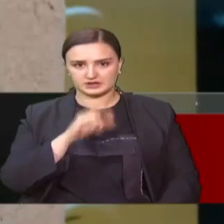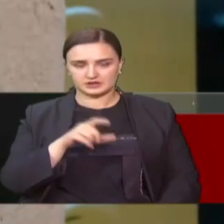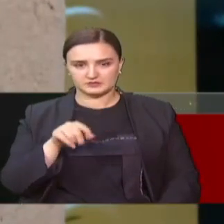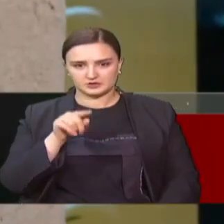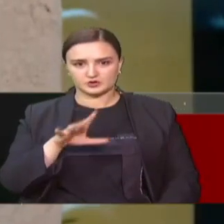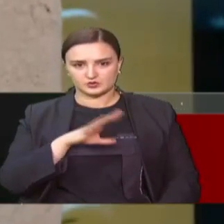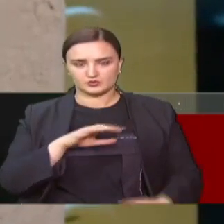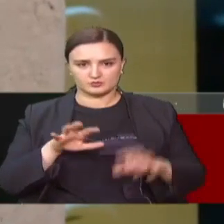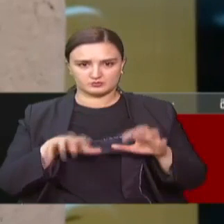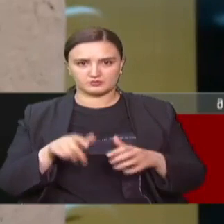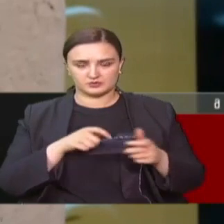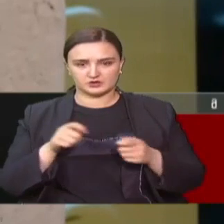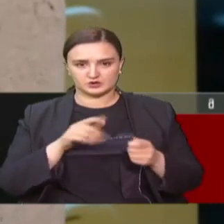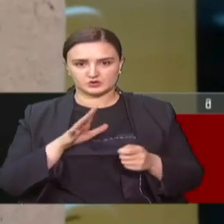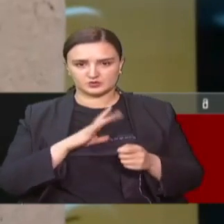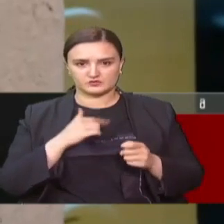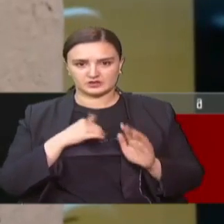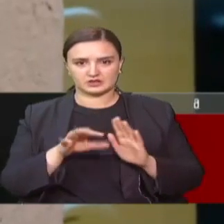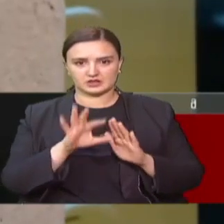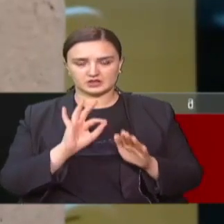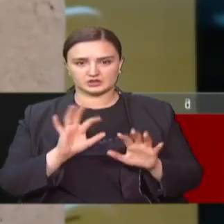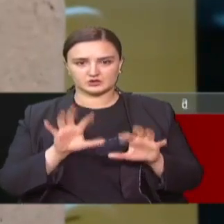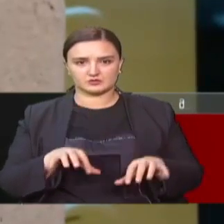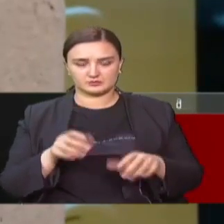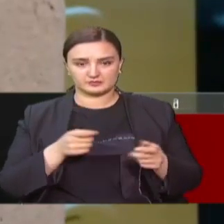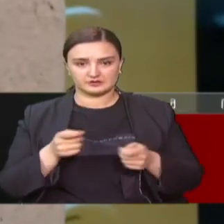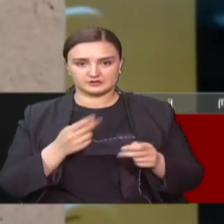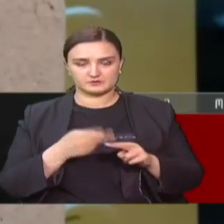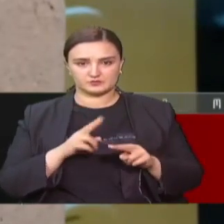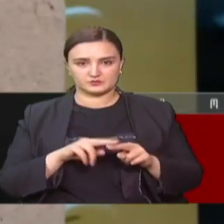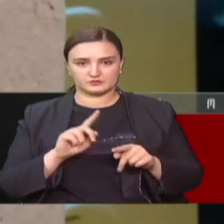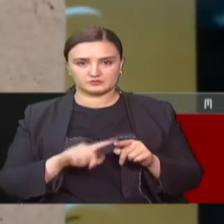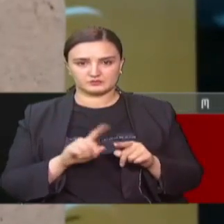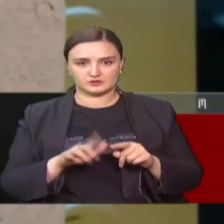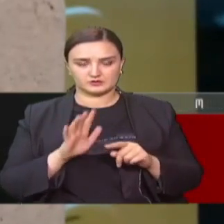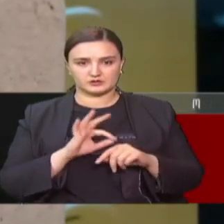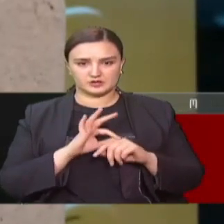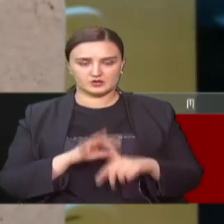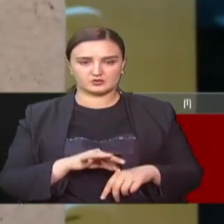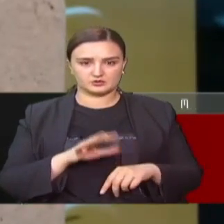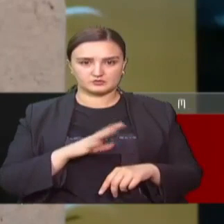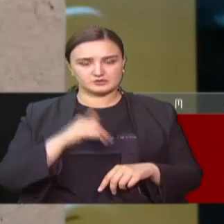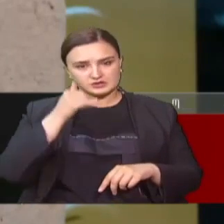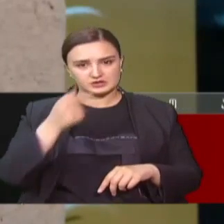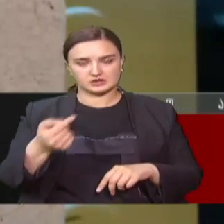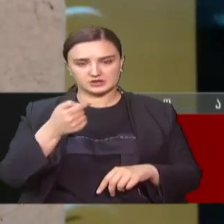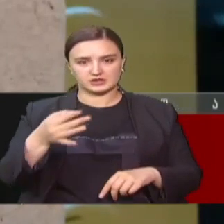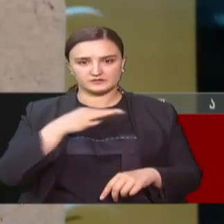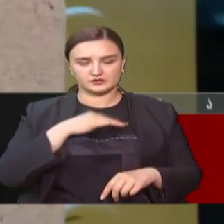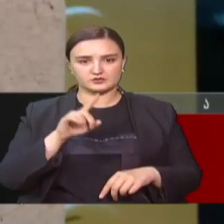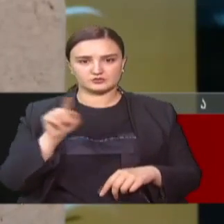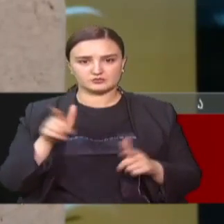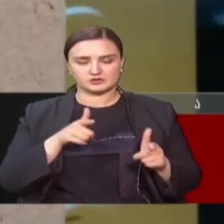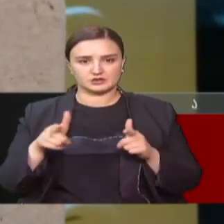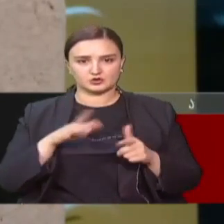ხომ იყო პრეზიდენტი, ის ხომ იყო ჩვენგან არჩეული პრეზიდენტი. ამიტომ ძალიან მალე განხორციელდა ზარი, საიდანაც გითხრეს, რომ